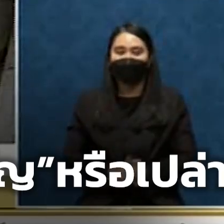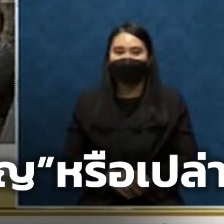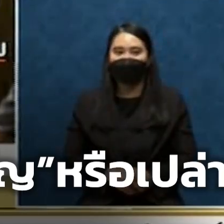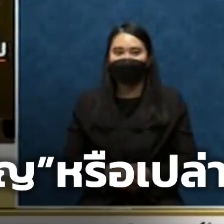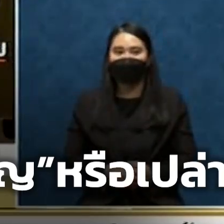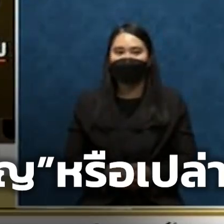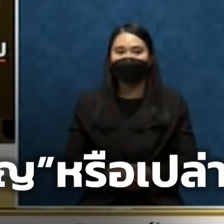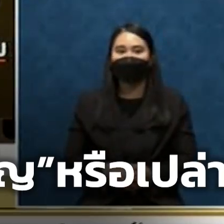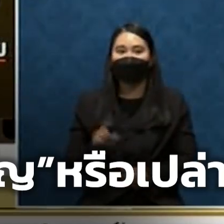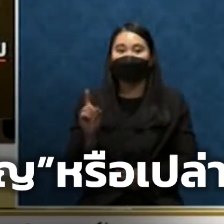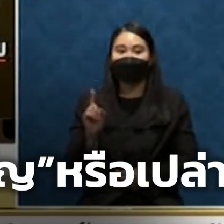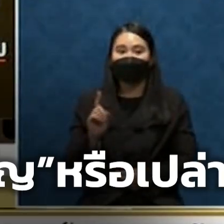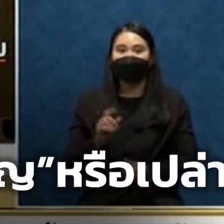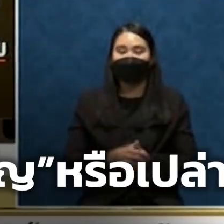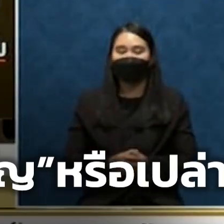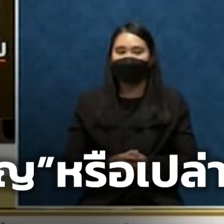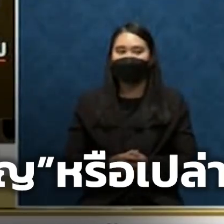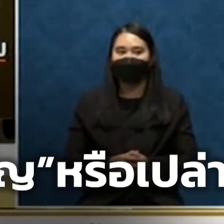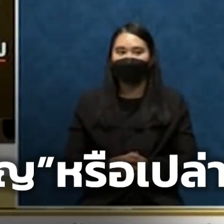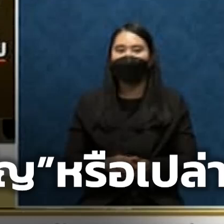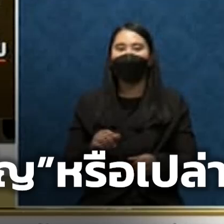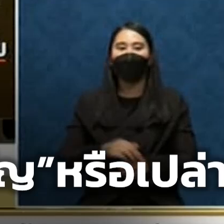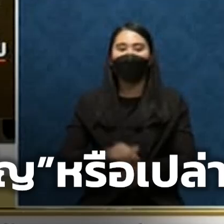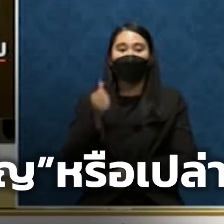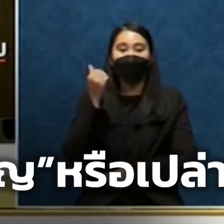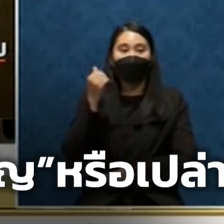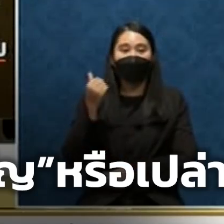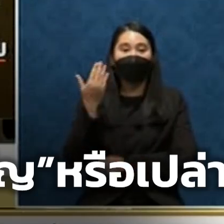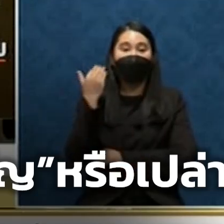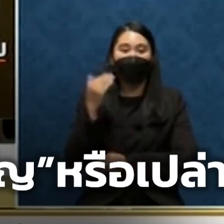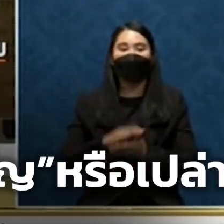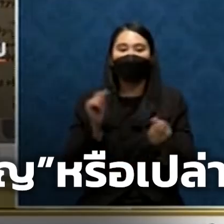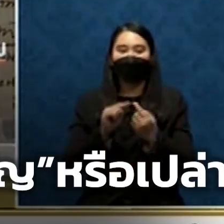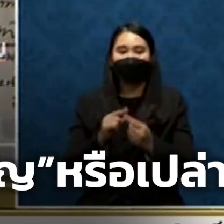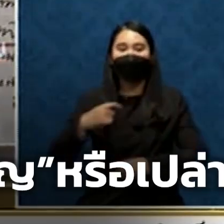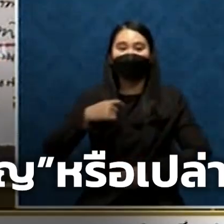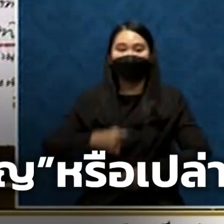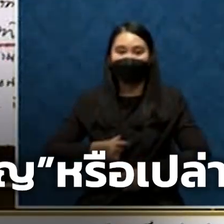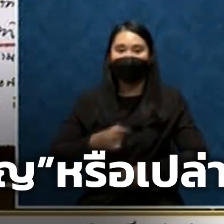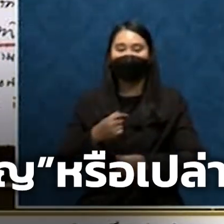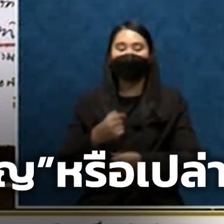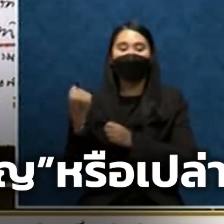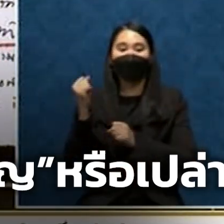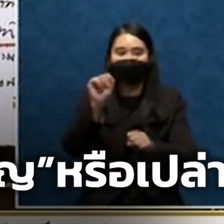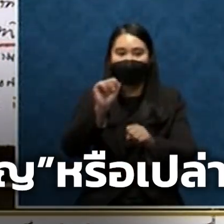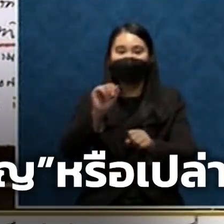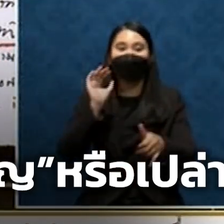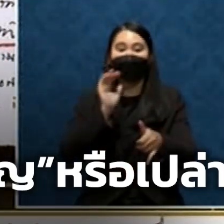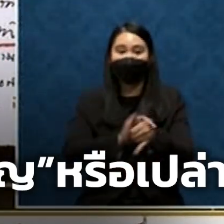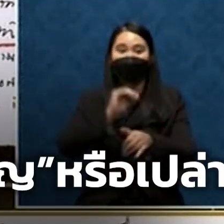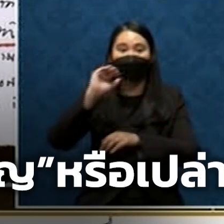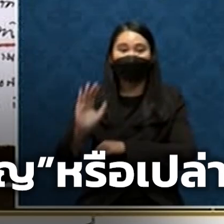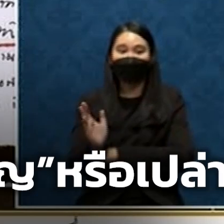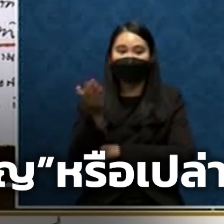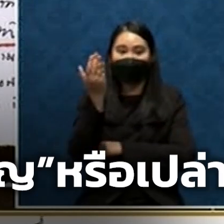ปรากฏว่าในวันเดียวกันท่านประธานหลังจากศาลพึ่งอนุมัติหมายจับให้เมื่อช่วงเช้า